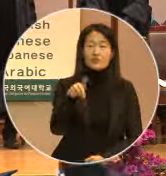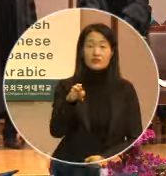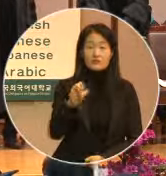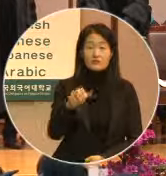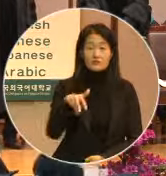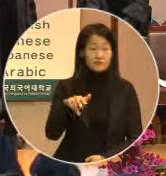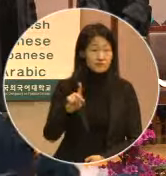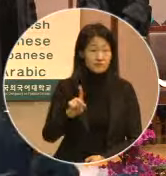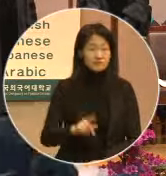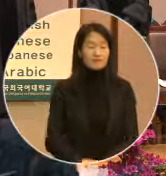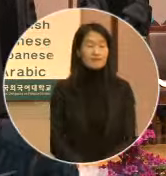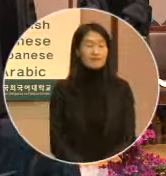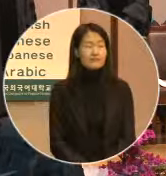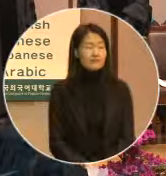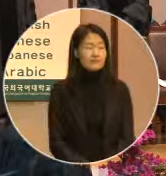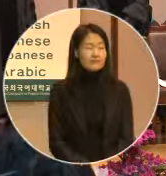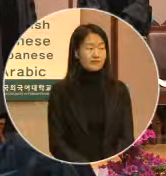서경장